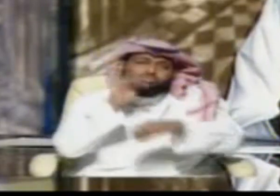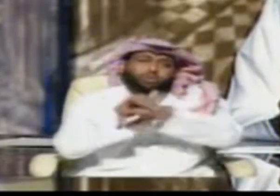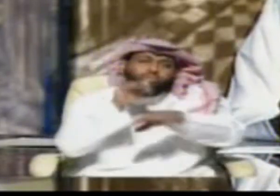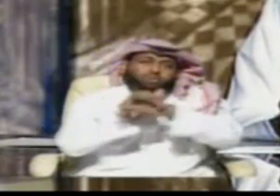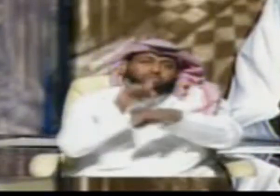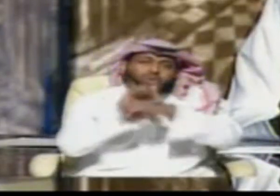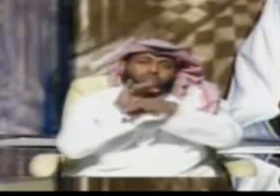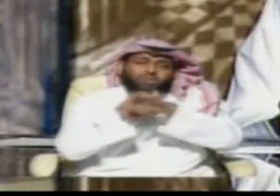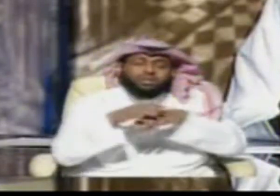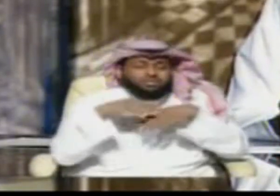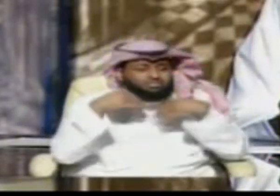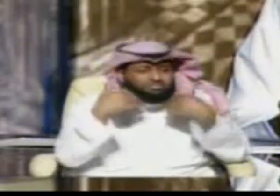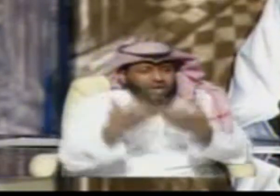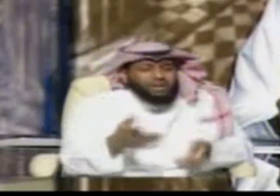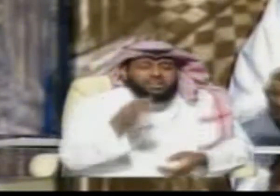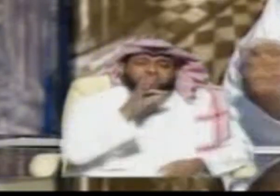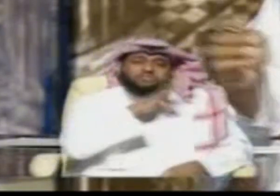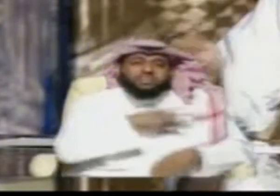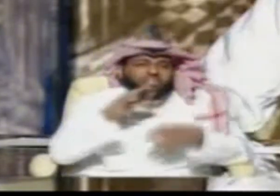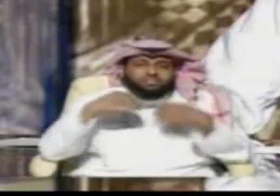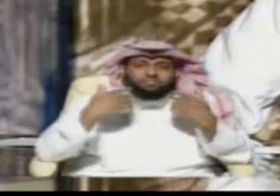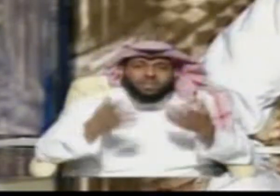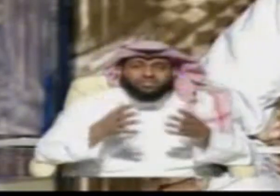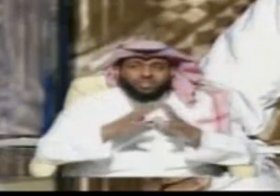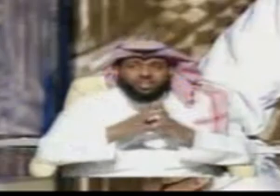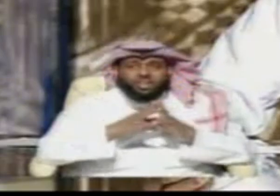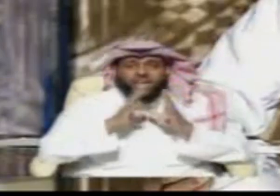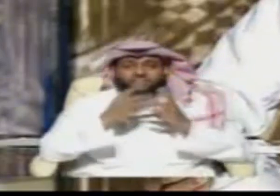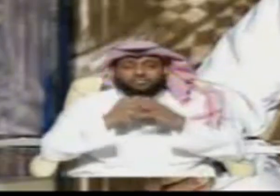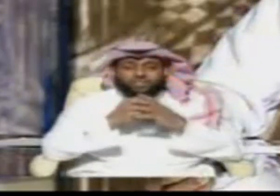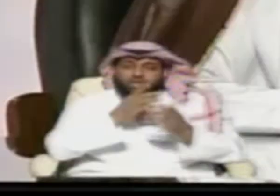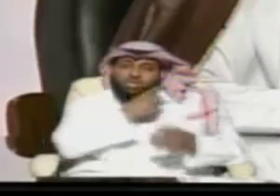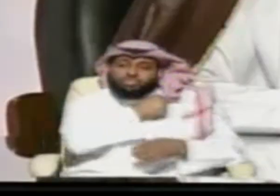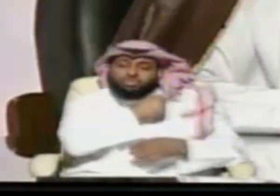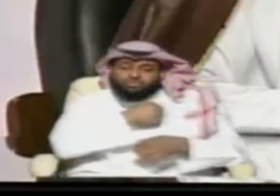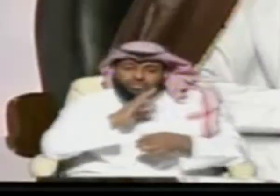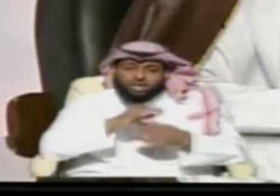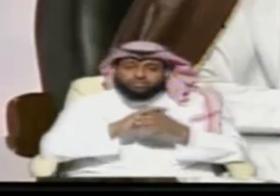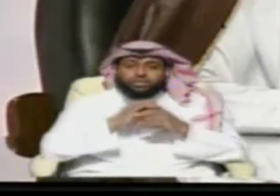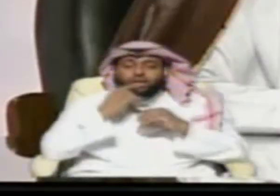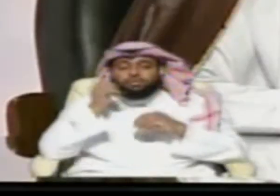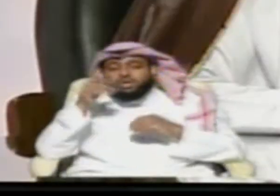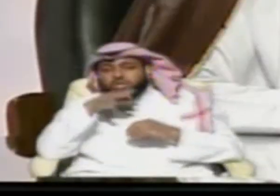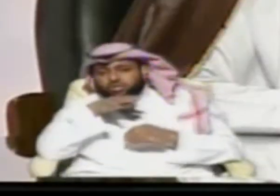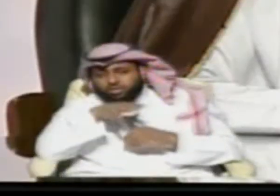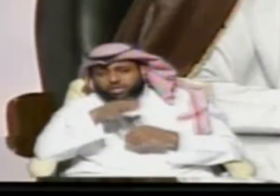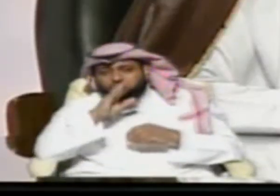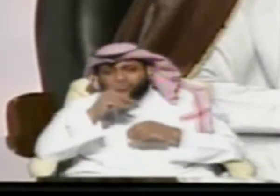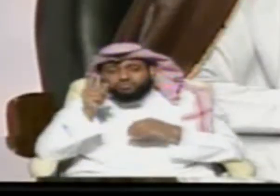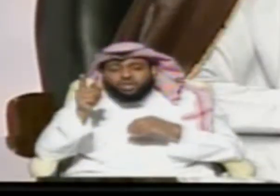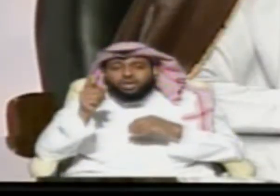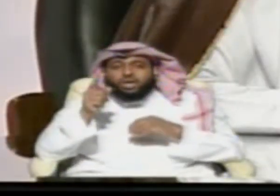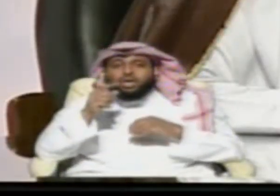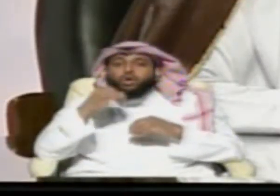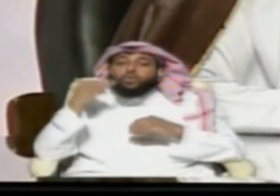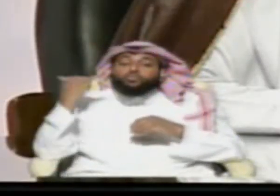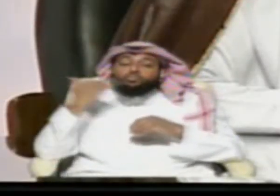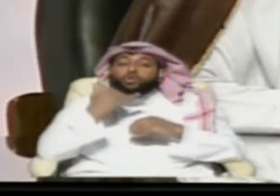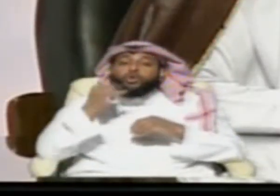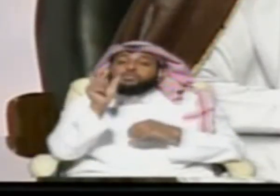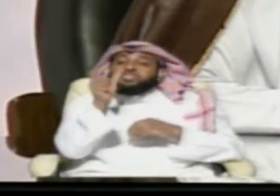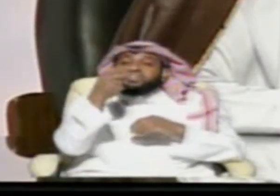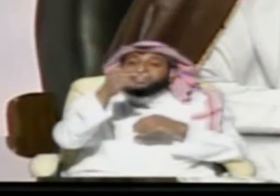لأن تعامله سيء معها، فهل تأثم بذلك؟ من نعمة الله تعالى على الإنسان أن يجد من يعينه على